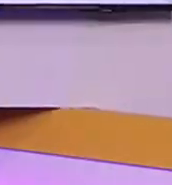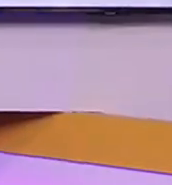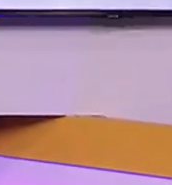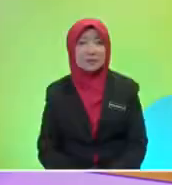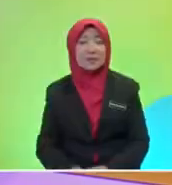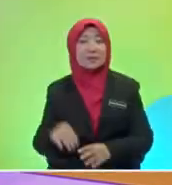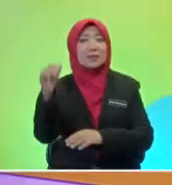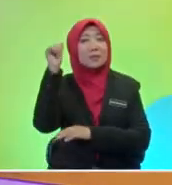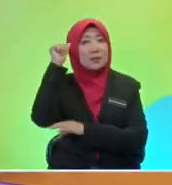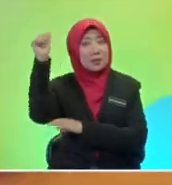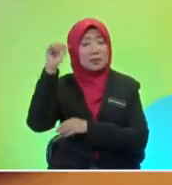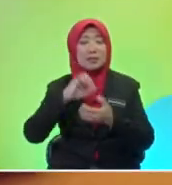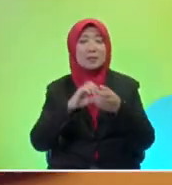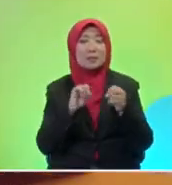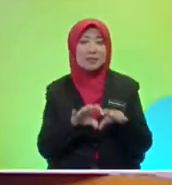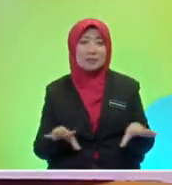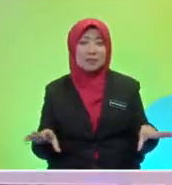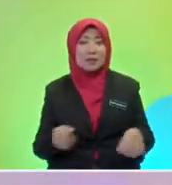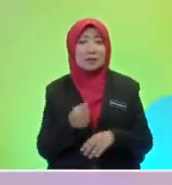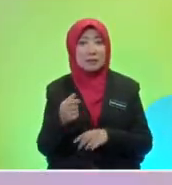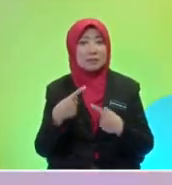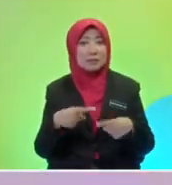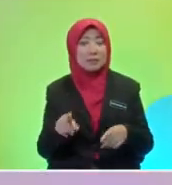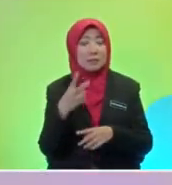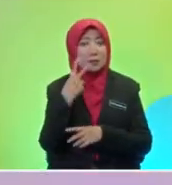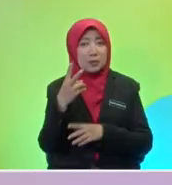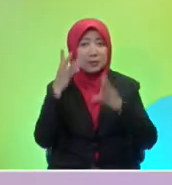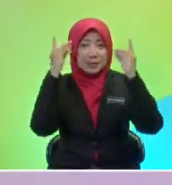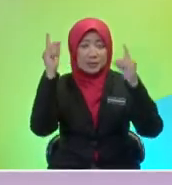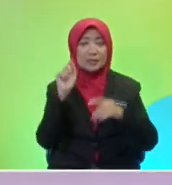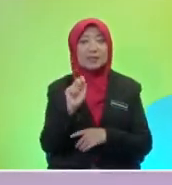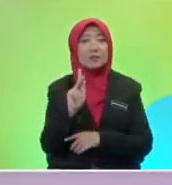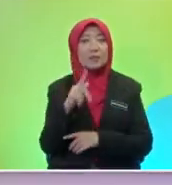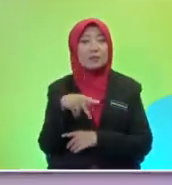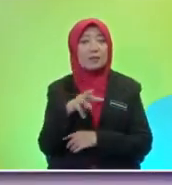Assalamualaikum dan salam sejahtera anda sudah menentukan rancangan diri